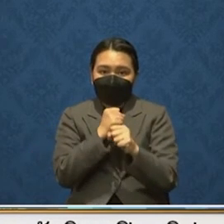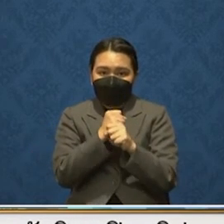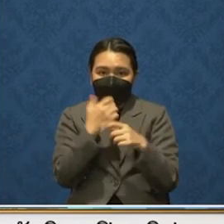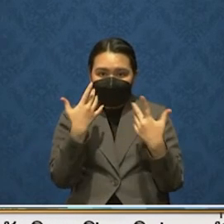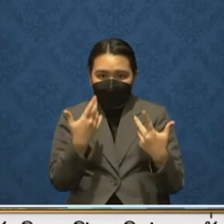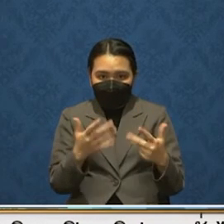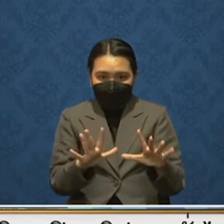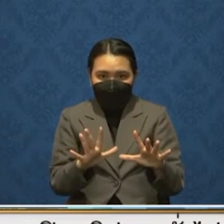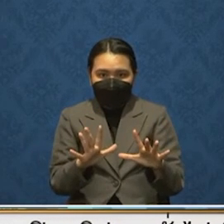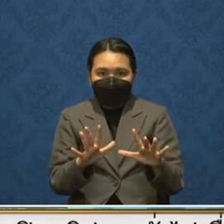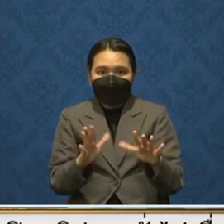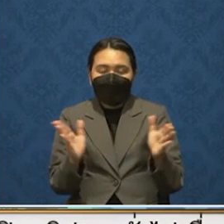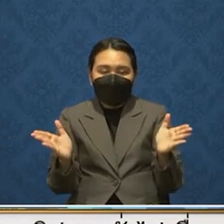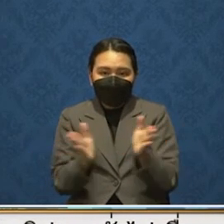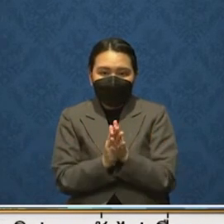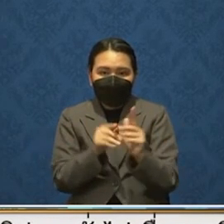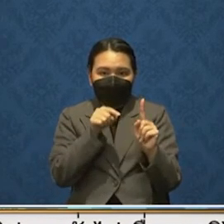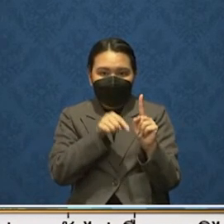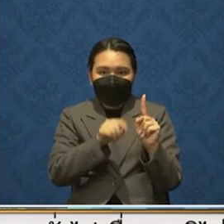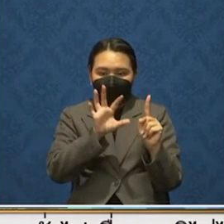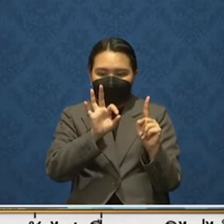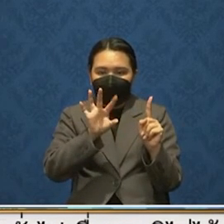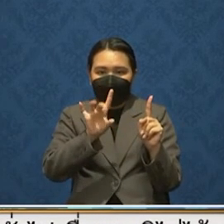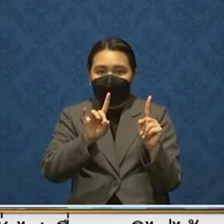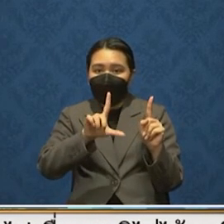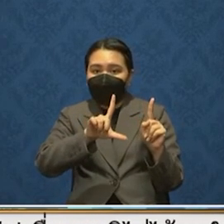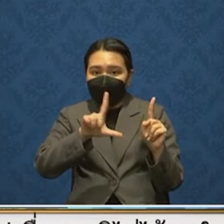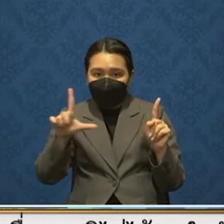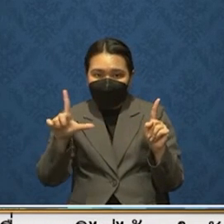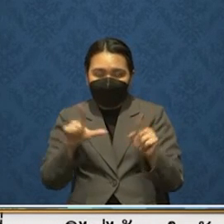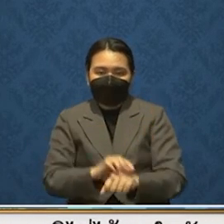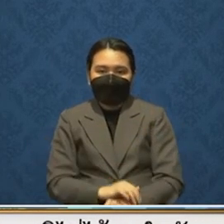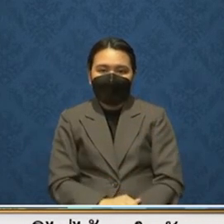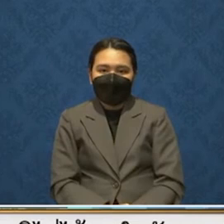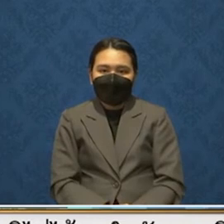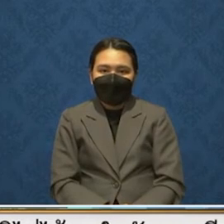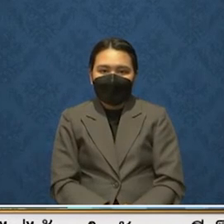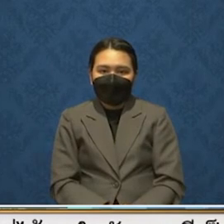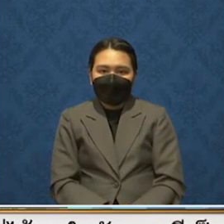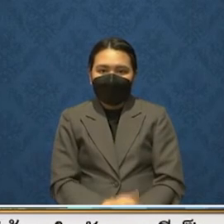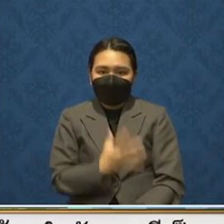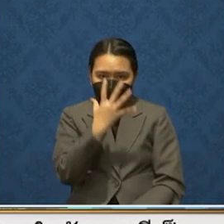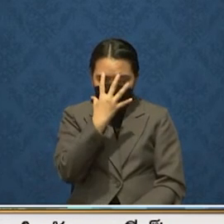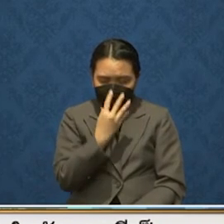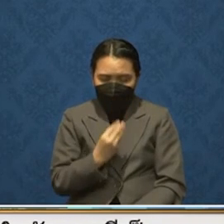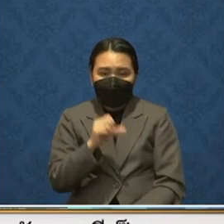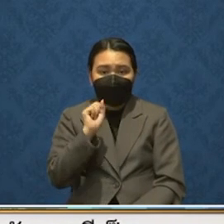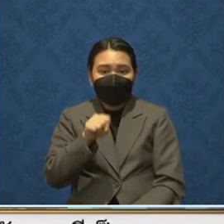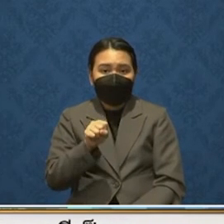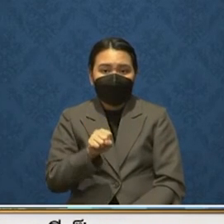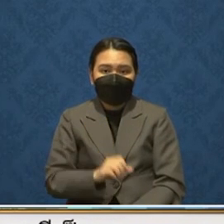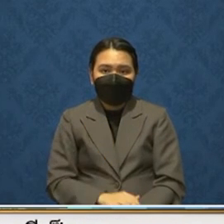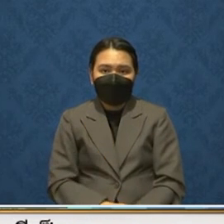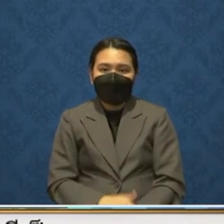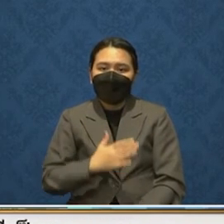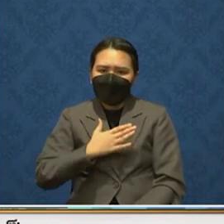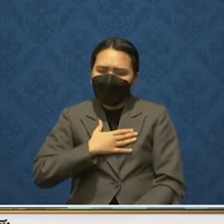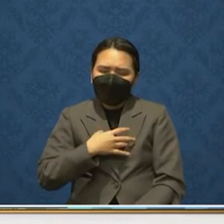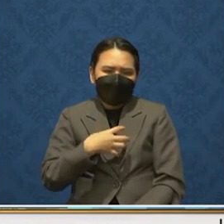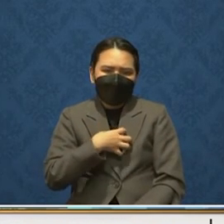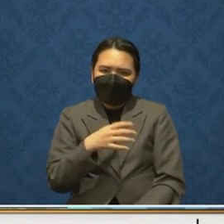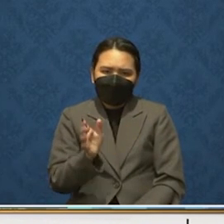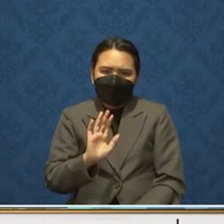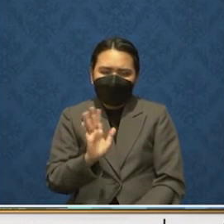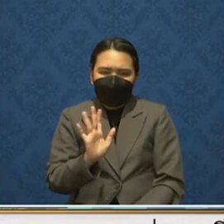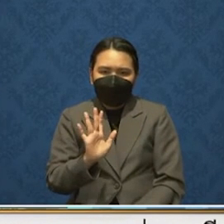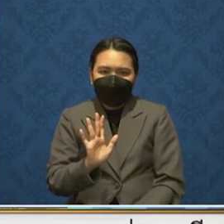1.98 ล้านหลายนาเศร้าไหมครัรรมธานผมไมอยากใหมีเหตุการณเชื่นี้